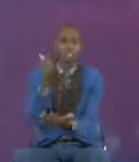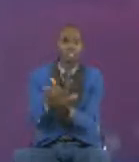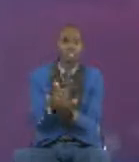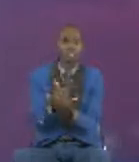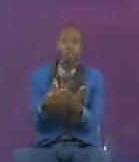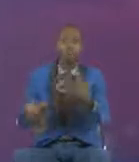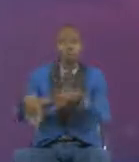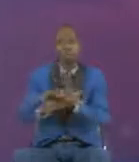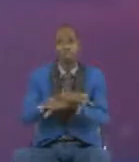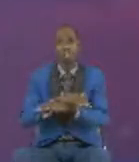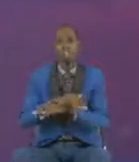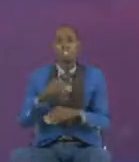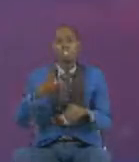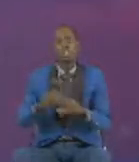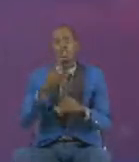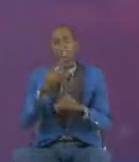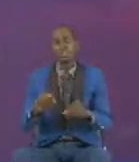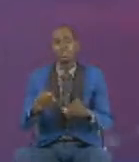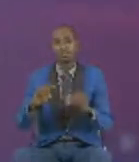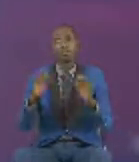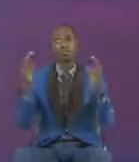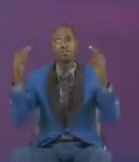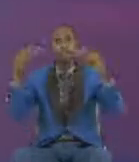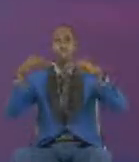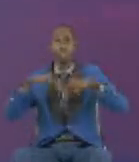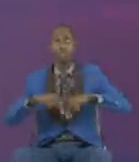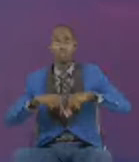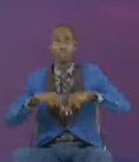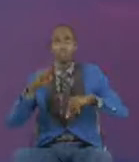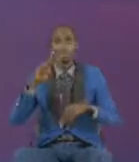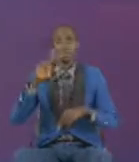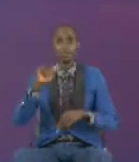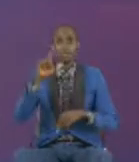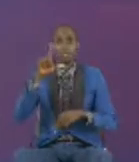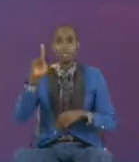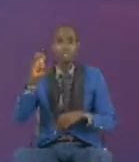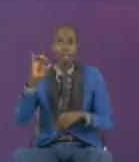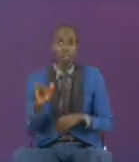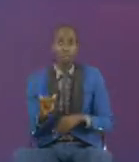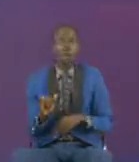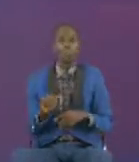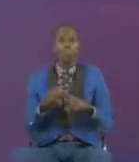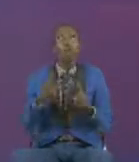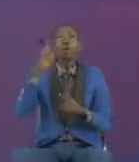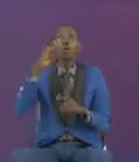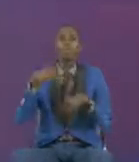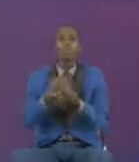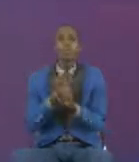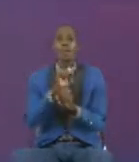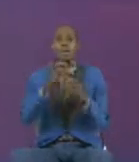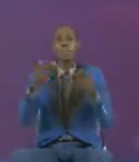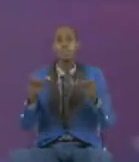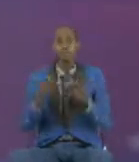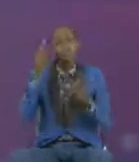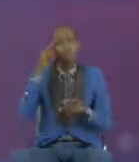scellé quelque part dans une fosse, dans une vallée. Dieu a préparé une place pour toi